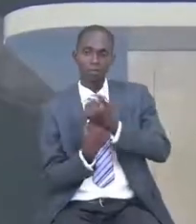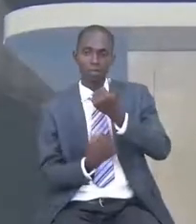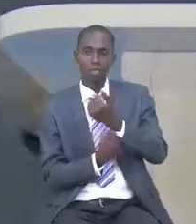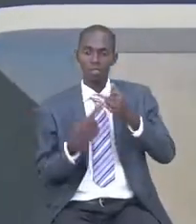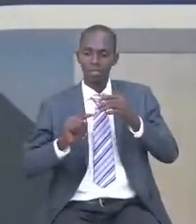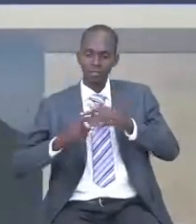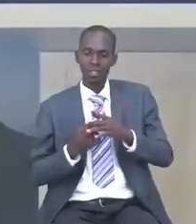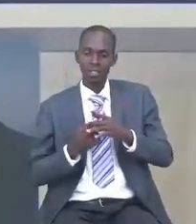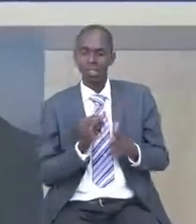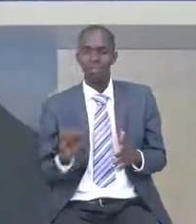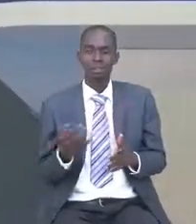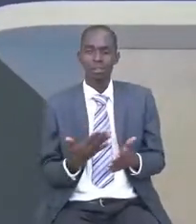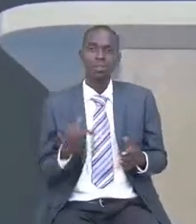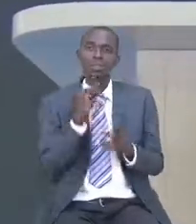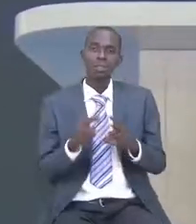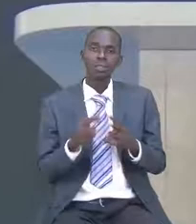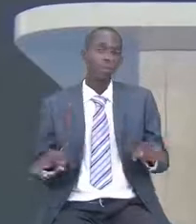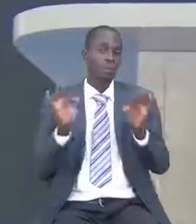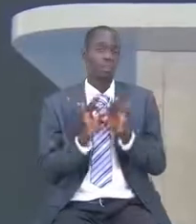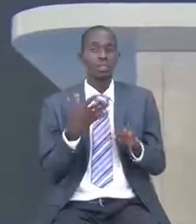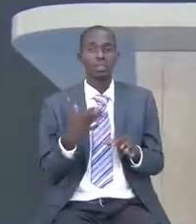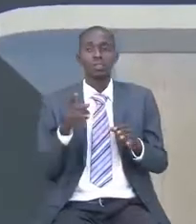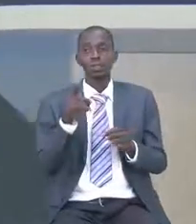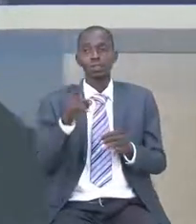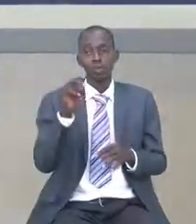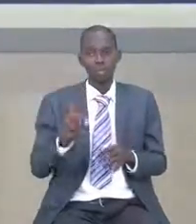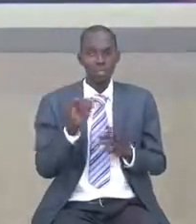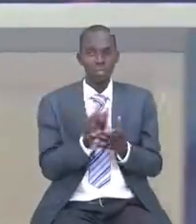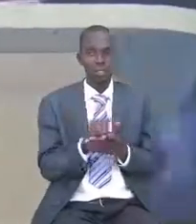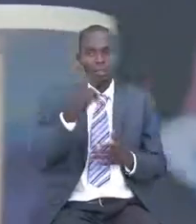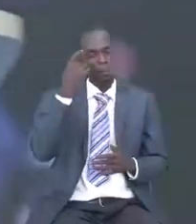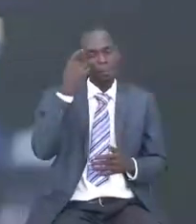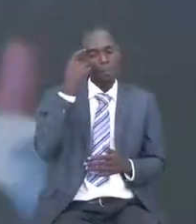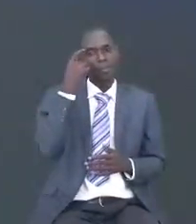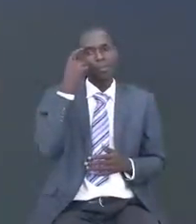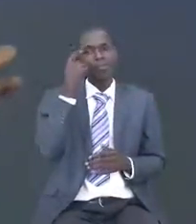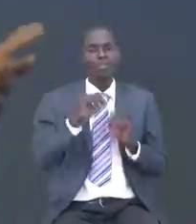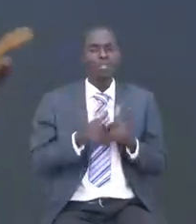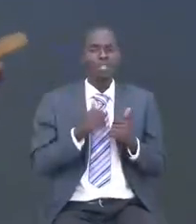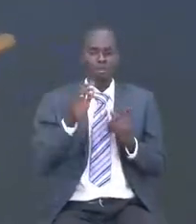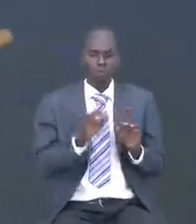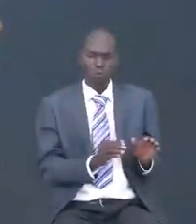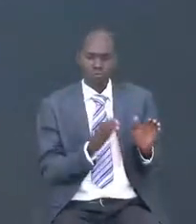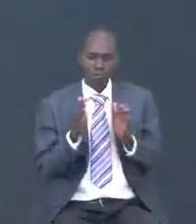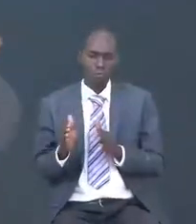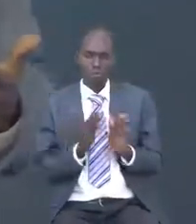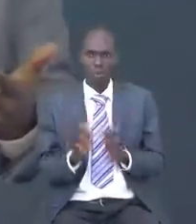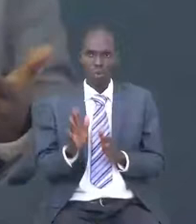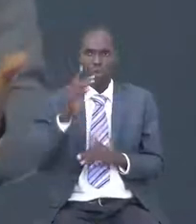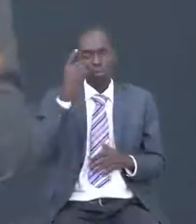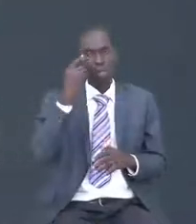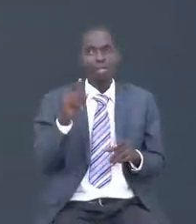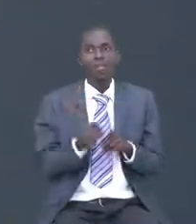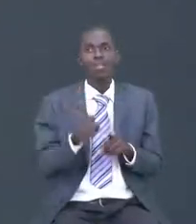C'est la chose fondamentale, ce dont tu as besoin. Tu as besoin d'un état d'esprit. Comment fixer ton esprit? Comme tu